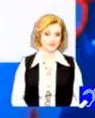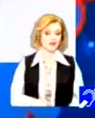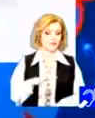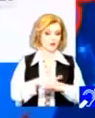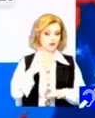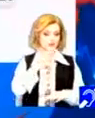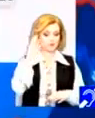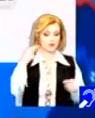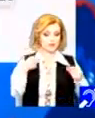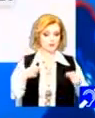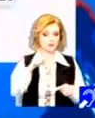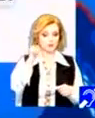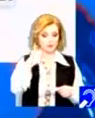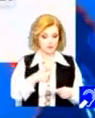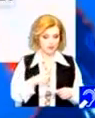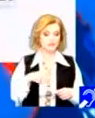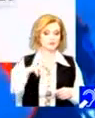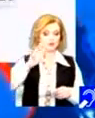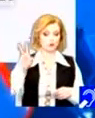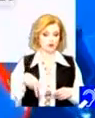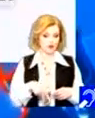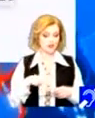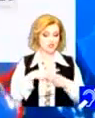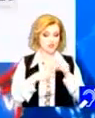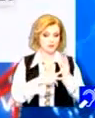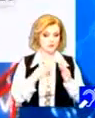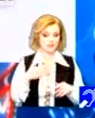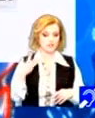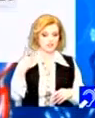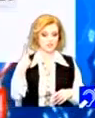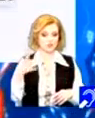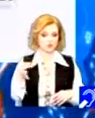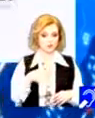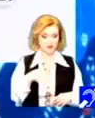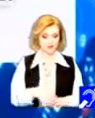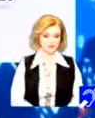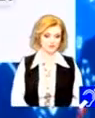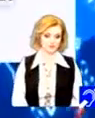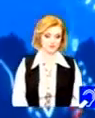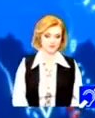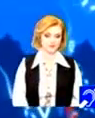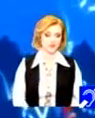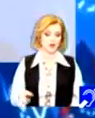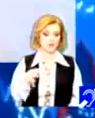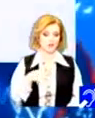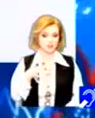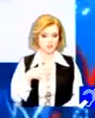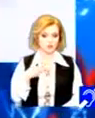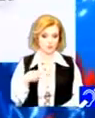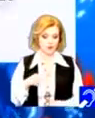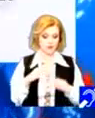Banca Națională a stabilit pentru mâine un curs oficial de 17,31 lei de bani pentru un dolar american, cu 2 bani mai mult. Moneda